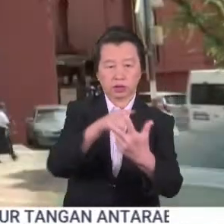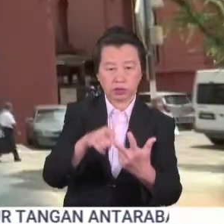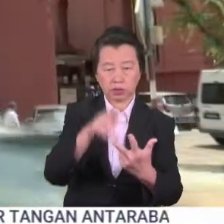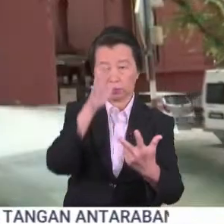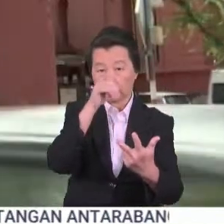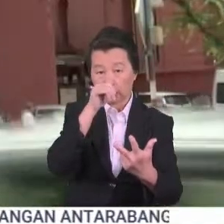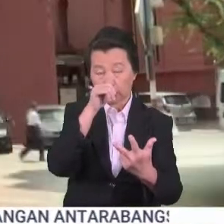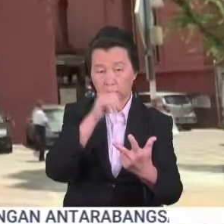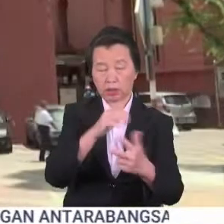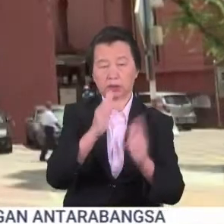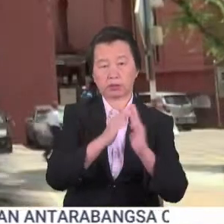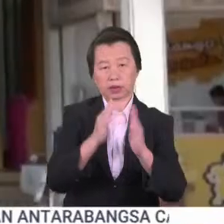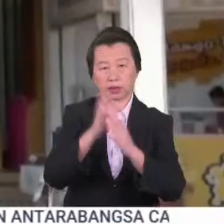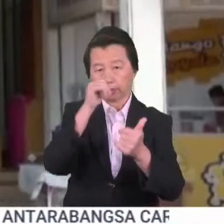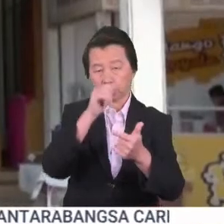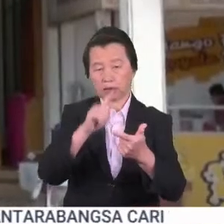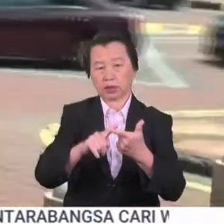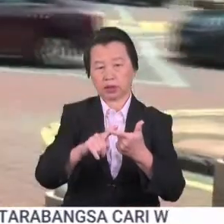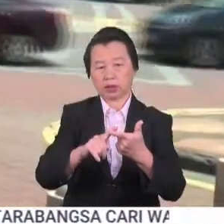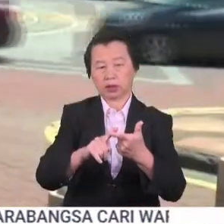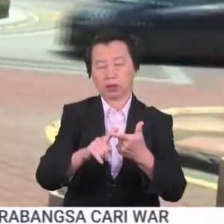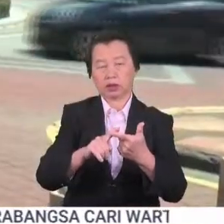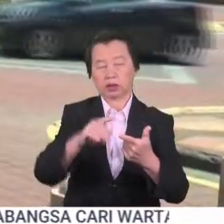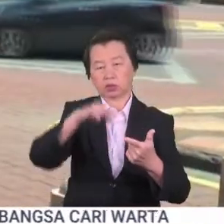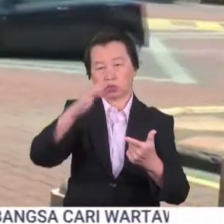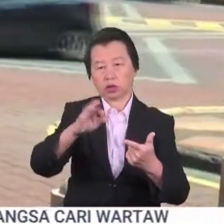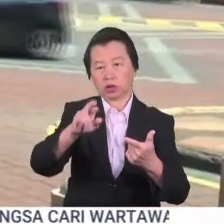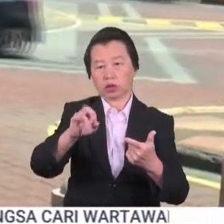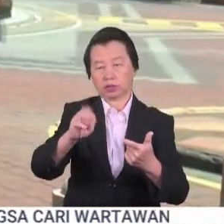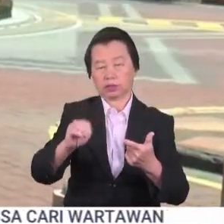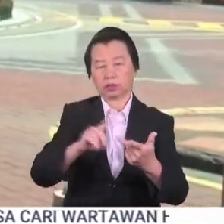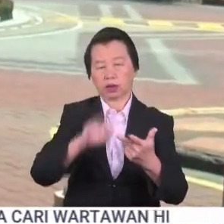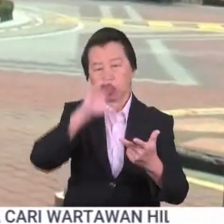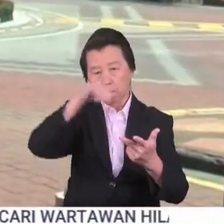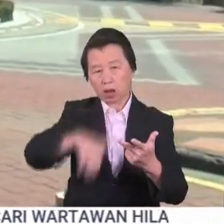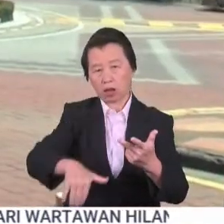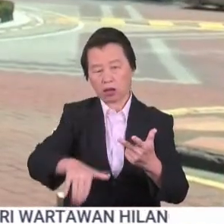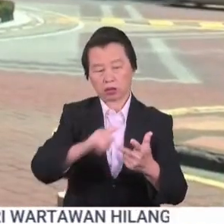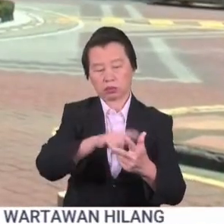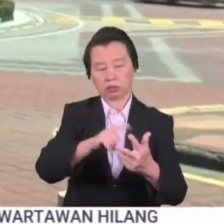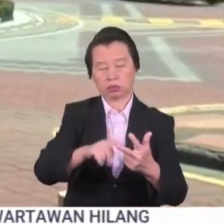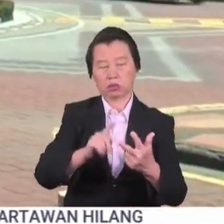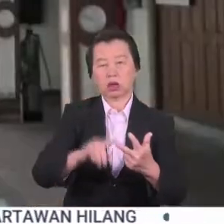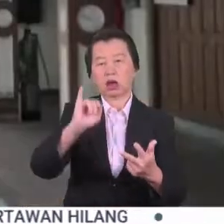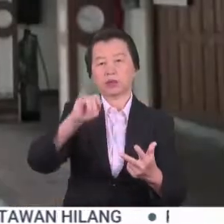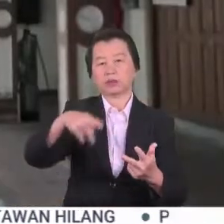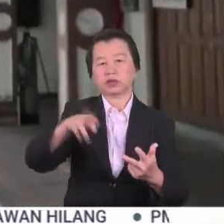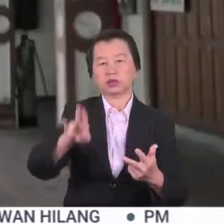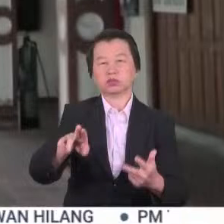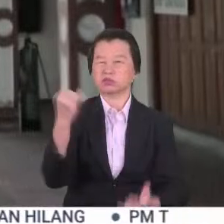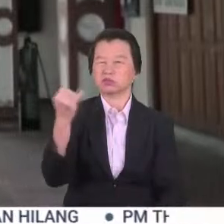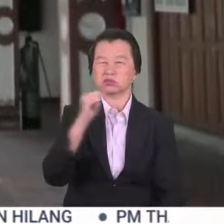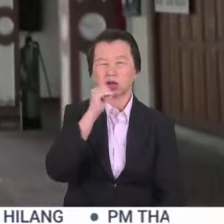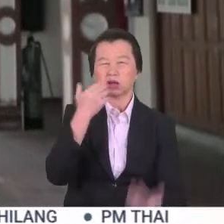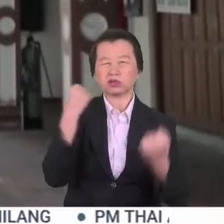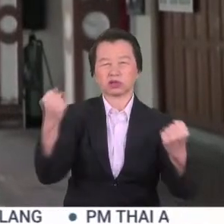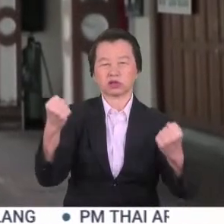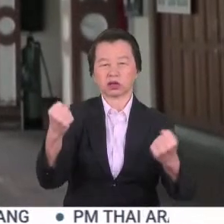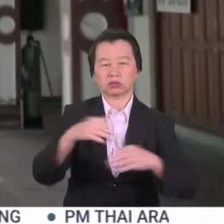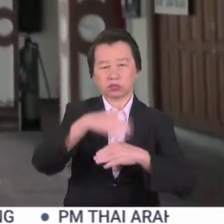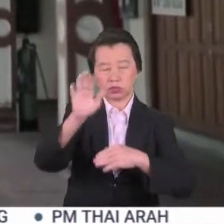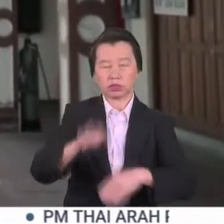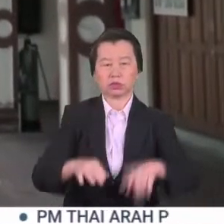Melaka iaitu Bandar Raya Melaka Bukit Rambai dan alur gajah merekutkan bacaan Ipu tidak sihat melebihi